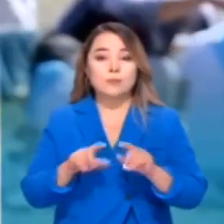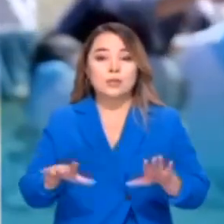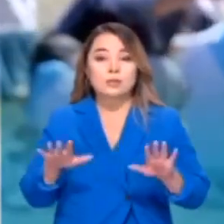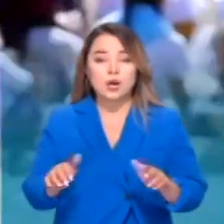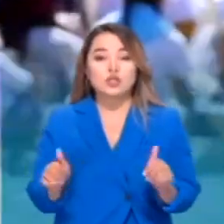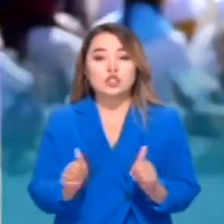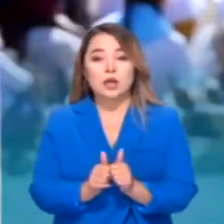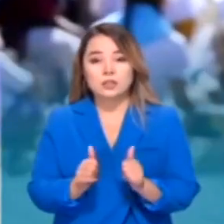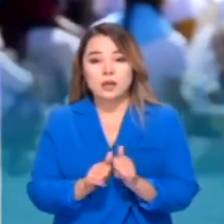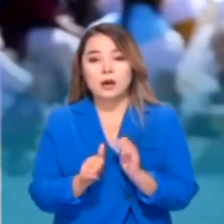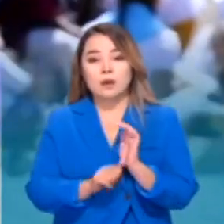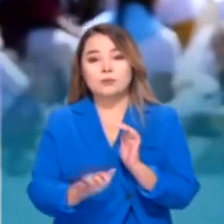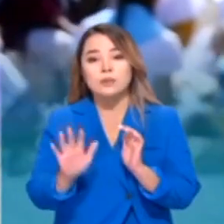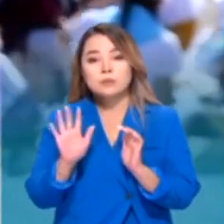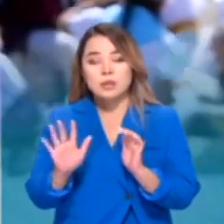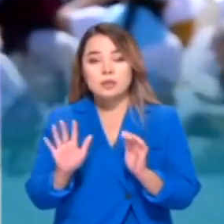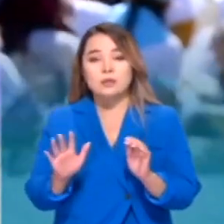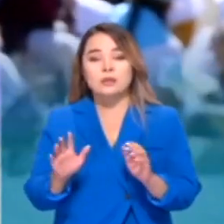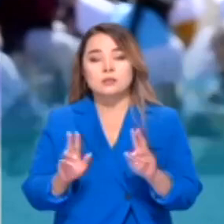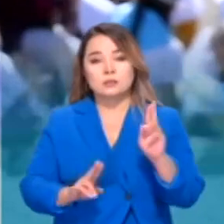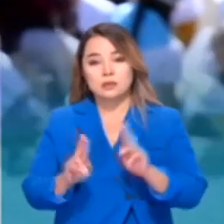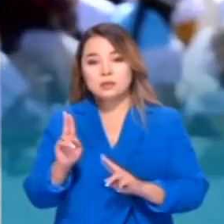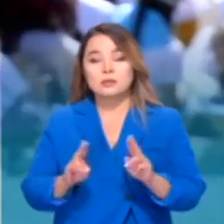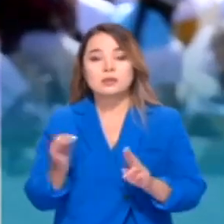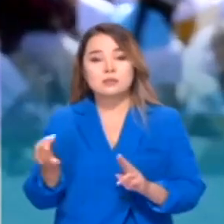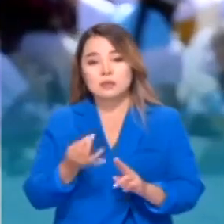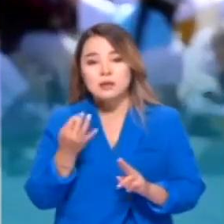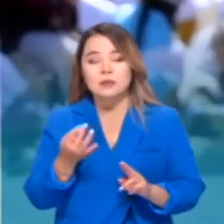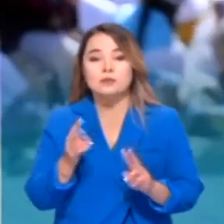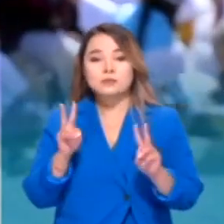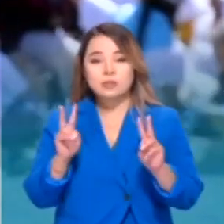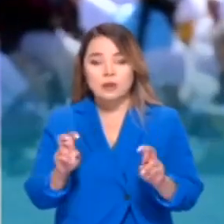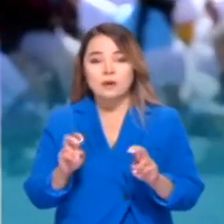мектептің жанындағы 65 тематикалық лагерлерді